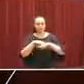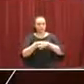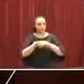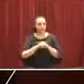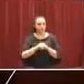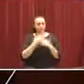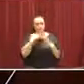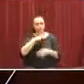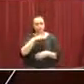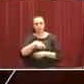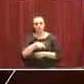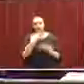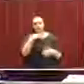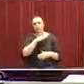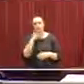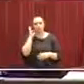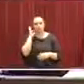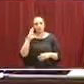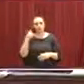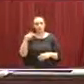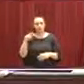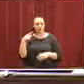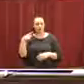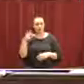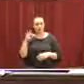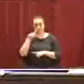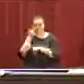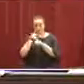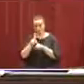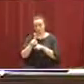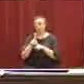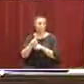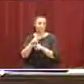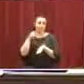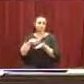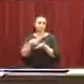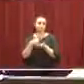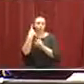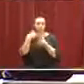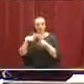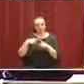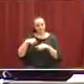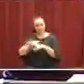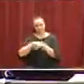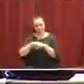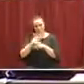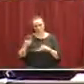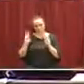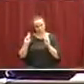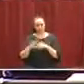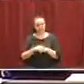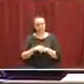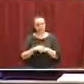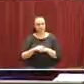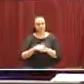Gràcies, senyor president. Gràcies, senyora Camargo, per fer aquesta pregunta i per incidir en unes coses que jo m'apareixen bàsiques en democràcia.